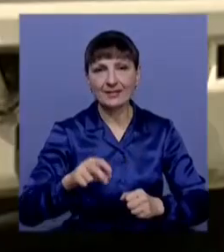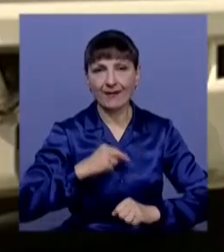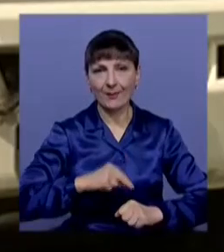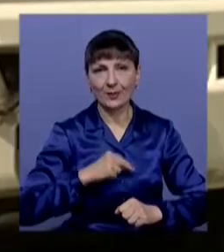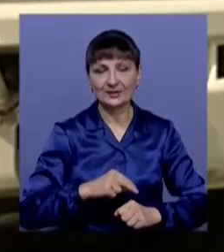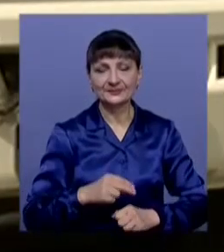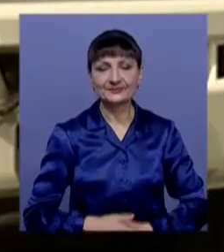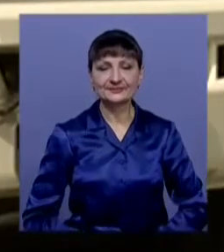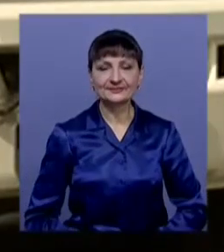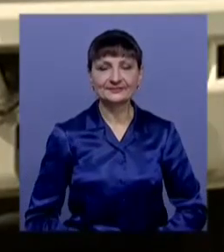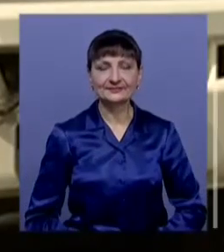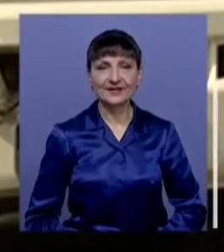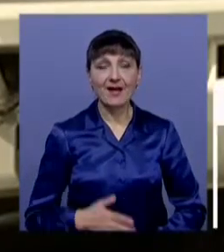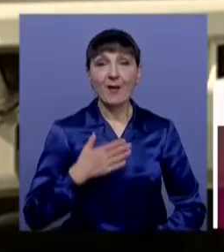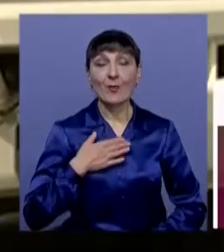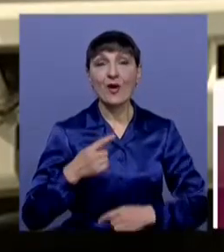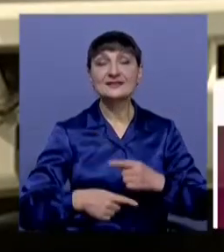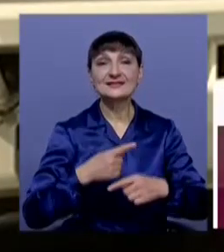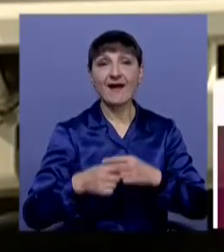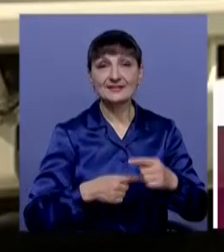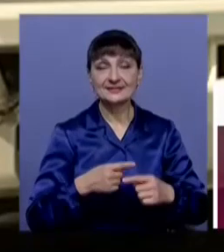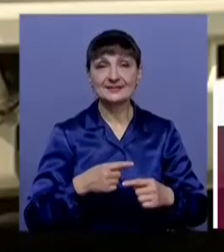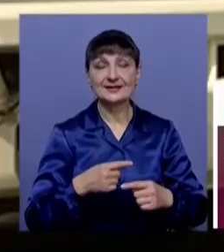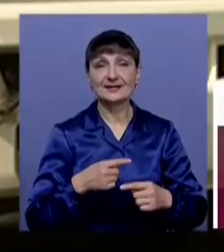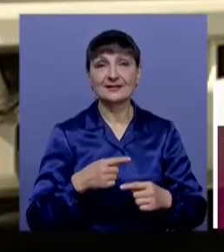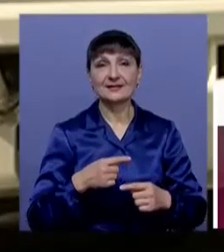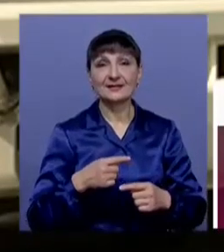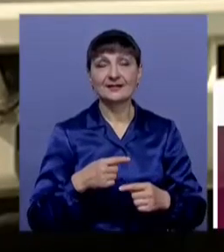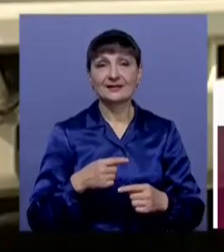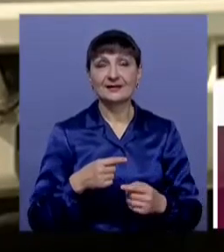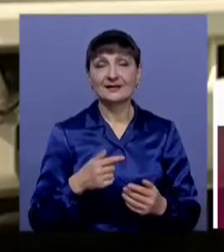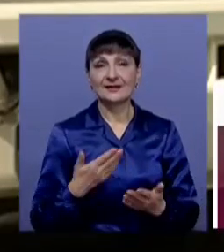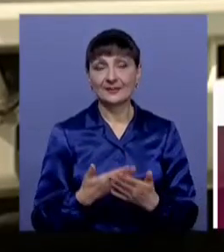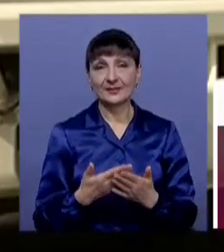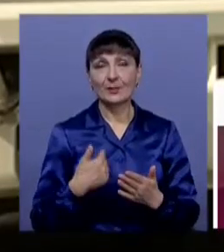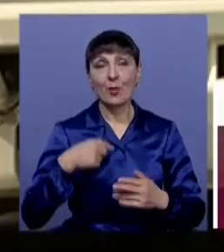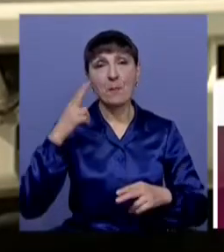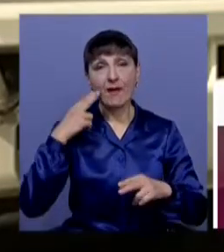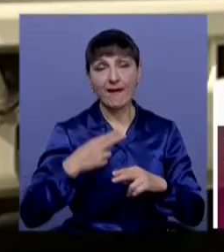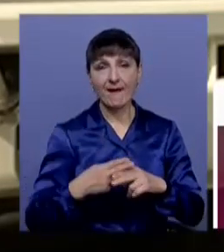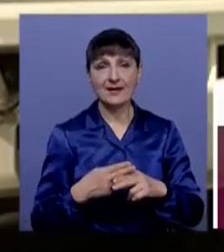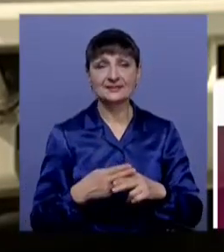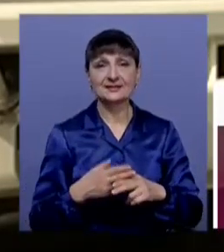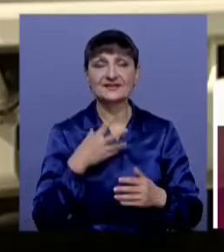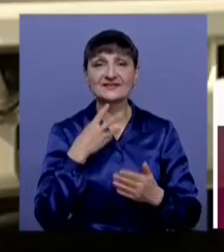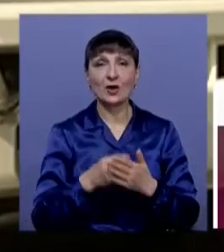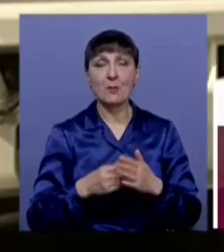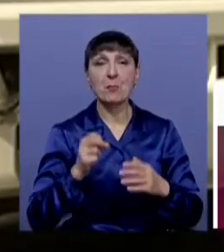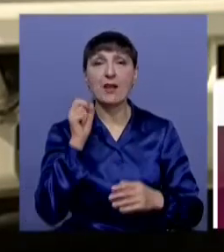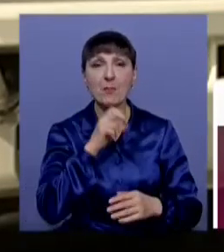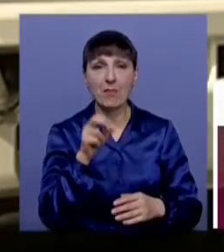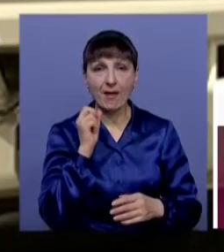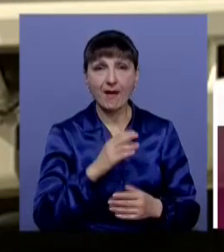думаю, из вот своих династий, своих, скажем так, своих братьев, своих